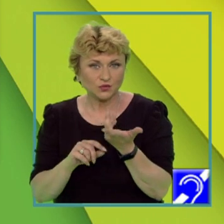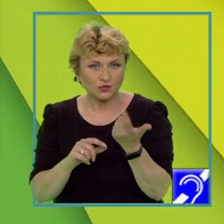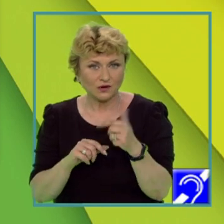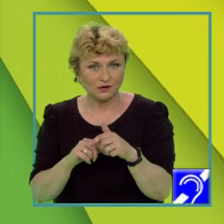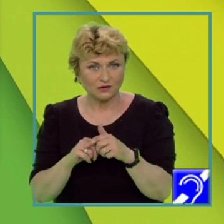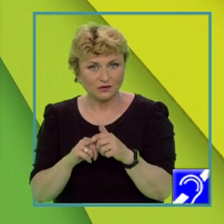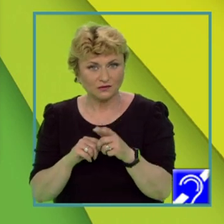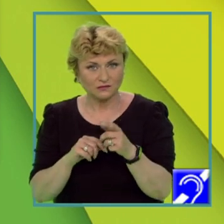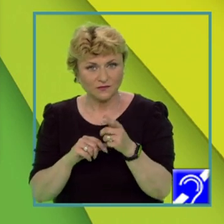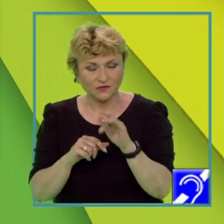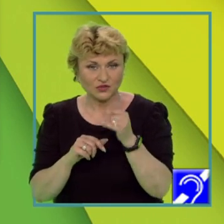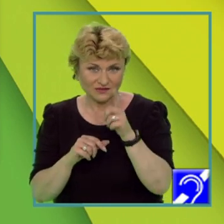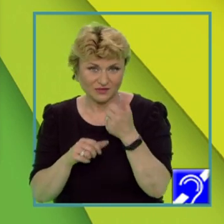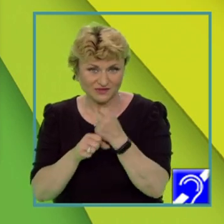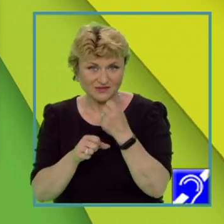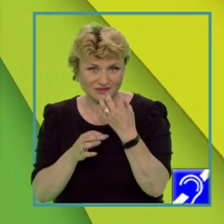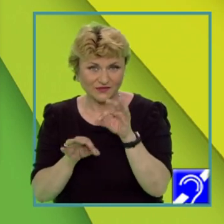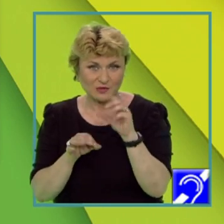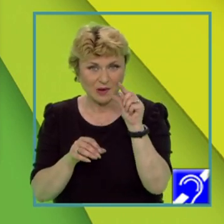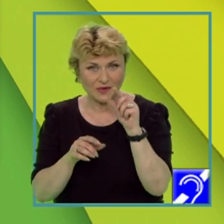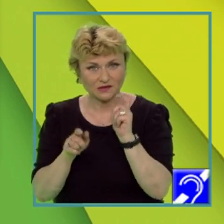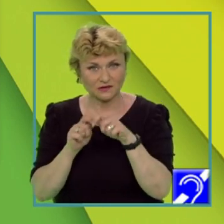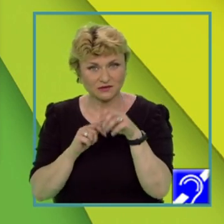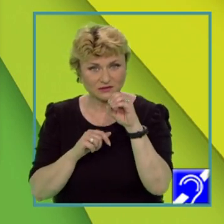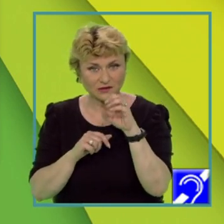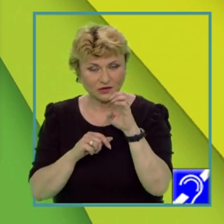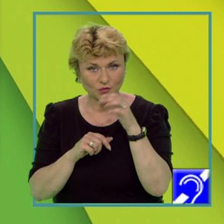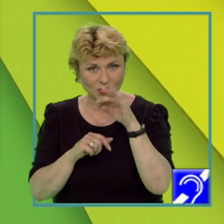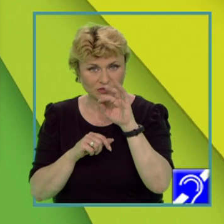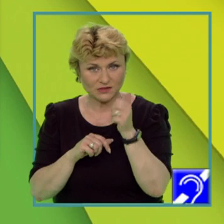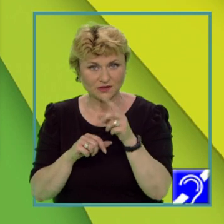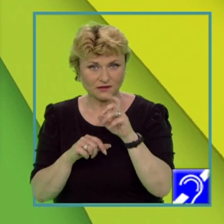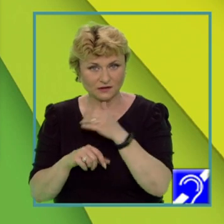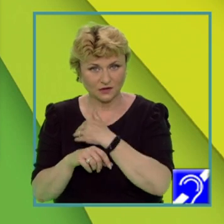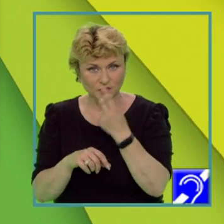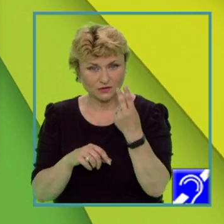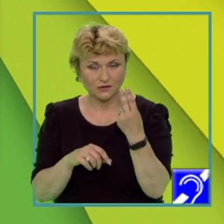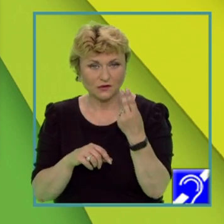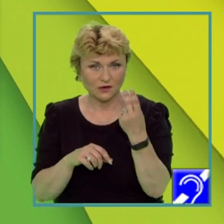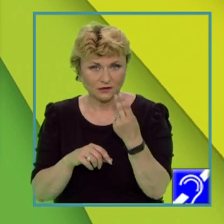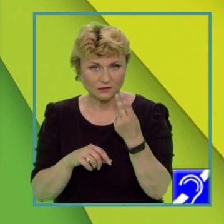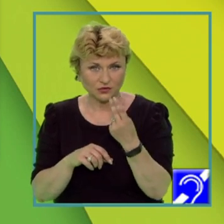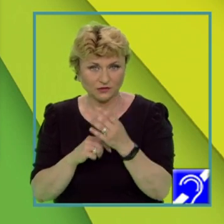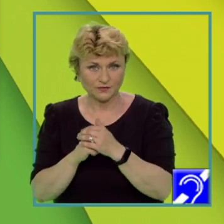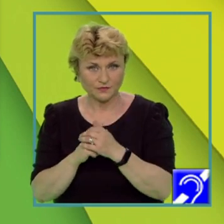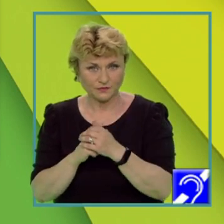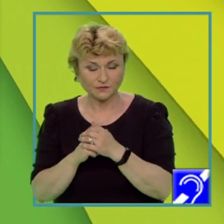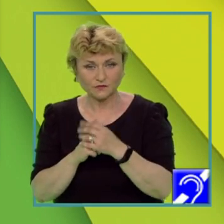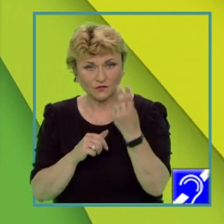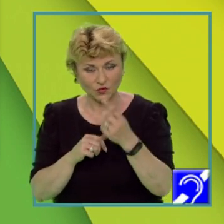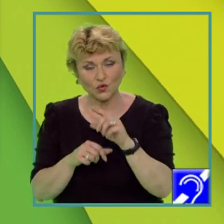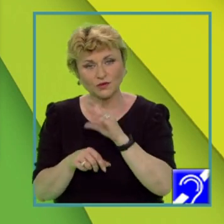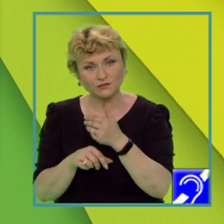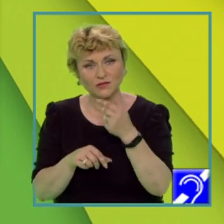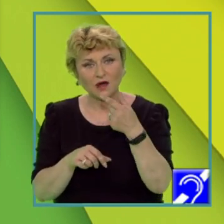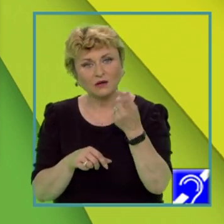1 este să fie mai mic decât 0 scriem ecuația de gradul al doilea în m asociată m patrati minus 1 este